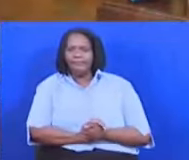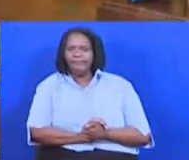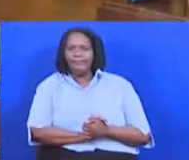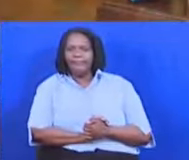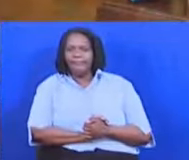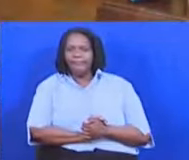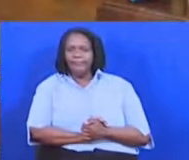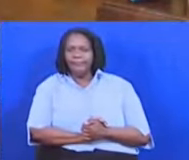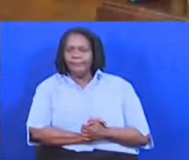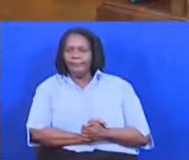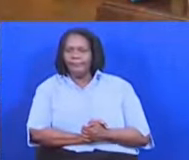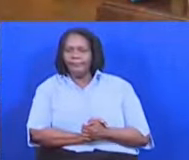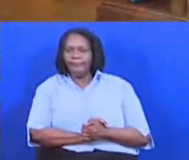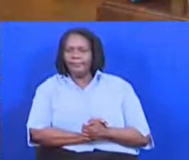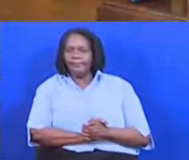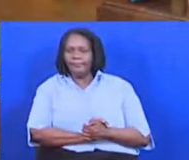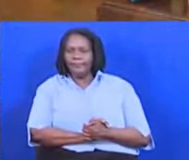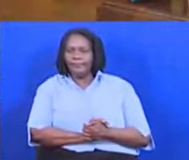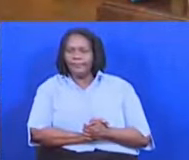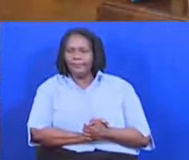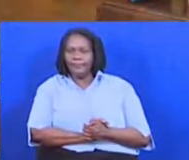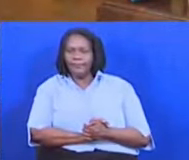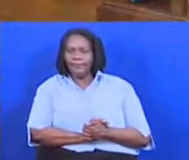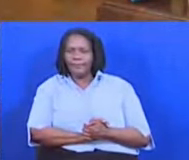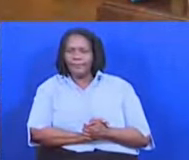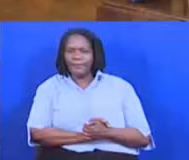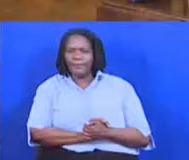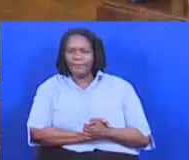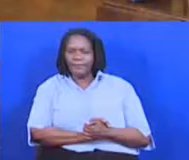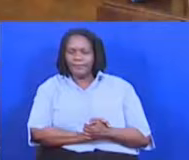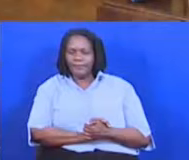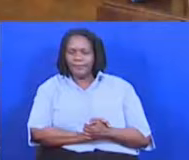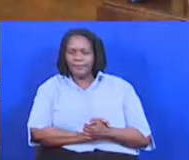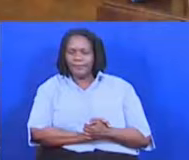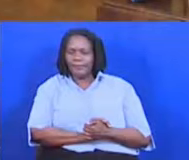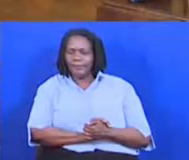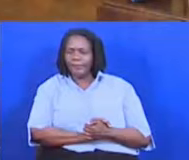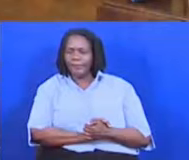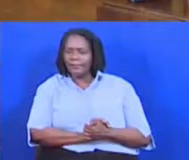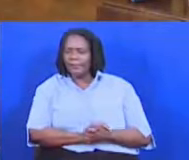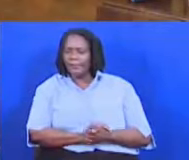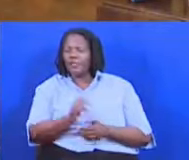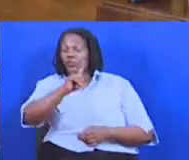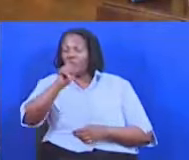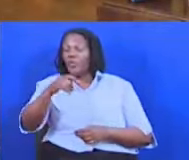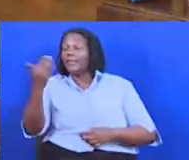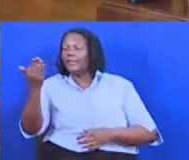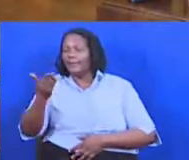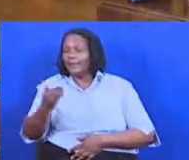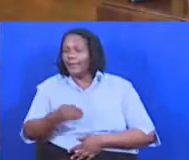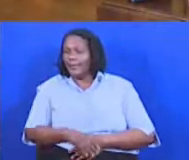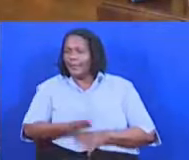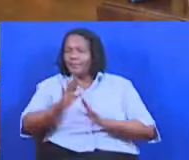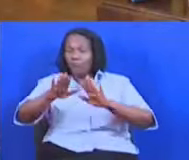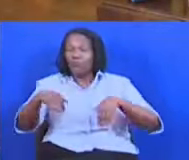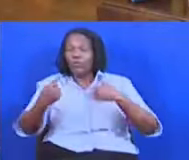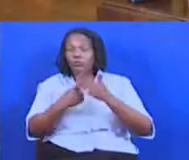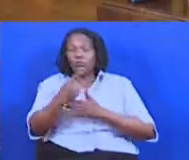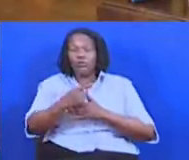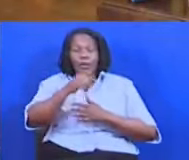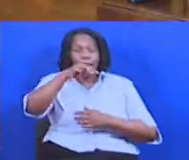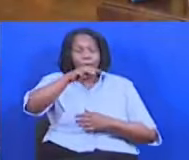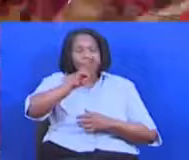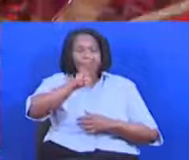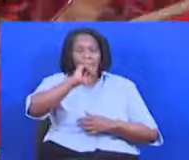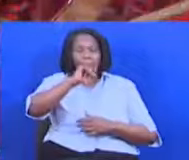Asante sana. Mheshimiwa Benaya Liuka Kapinga, mbunge wa Mbinga vijijini, sasa ulize swali